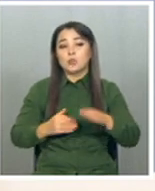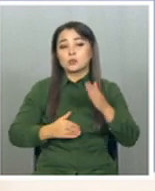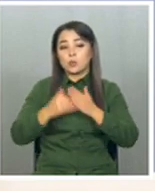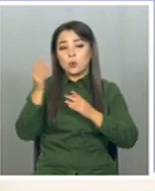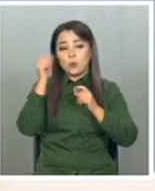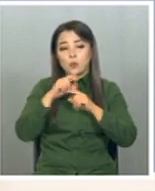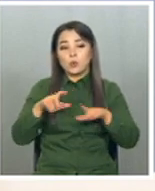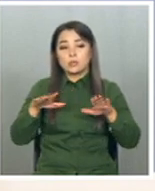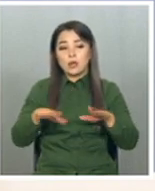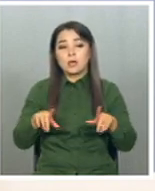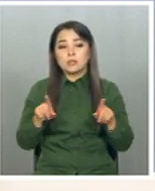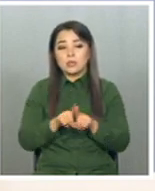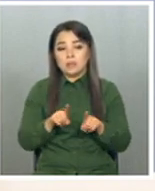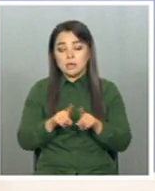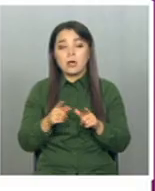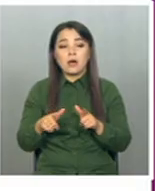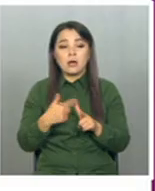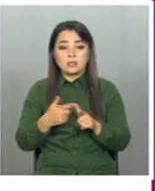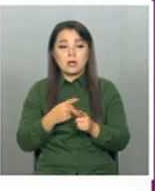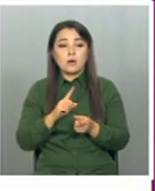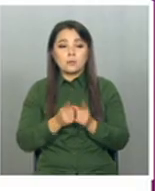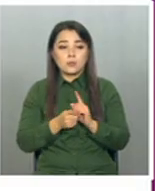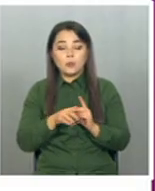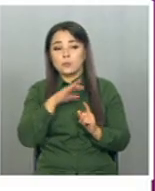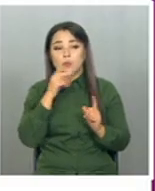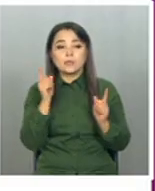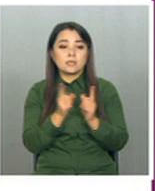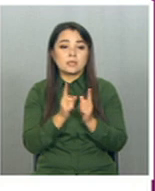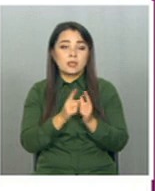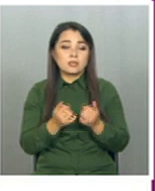оқу орындарының аттары да көптеп кездеседі.